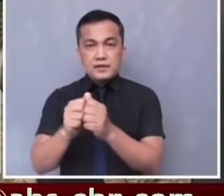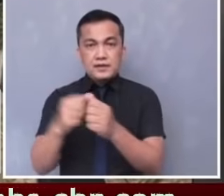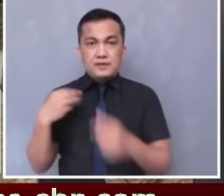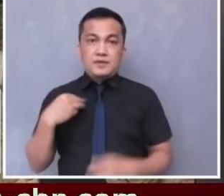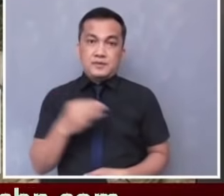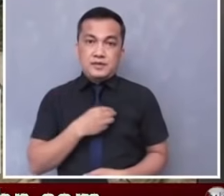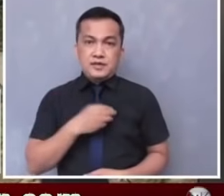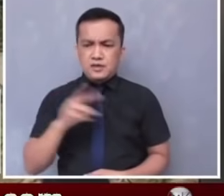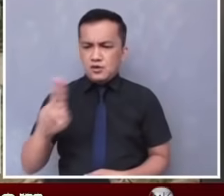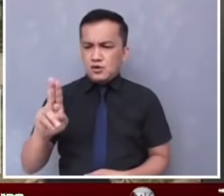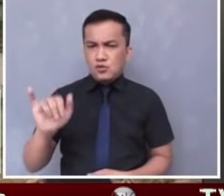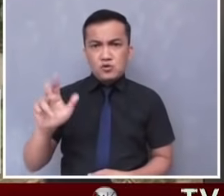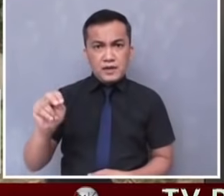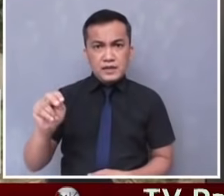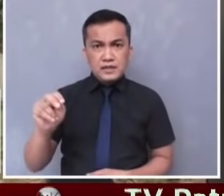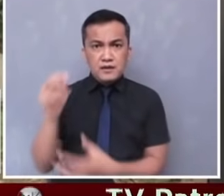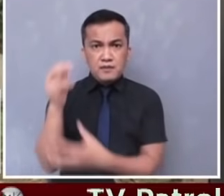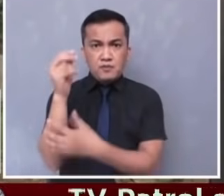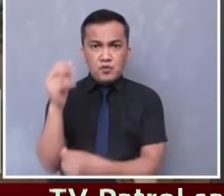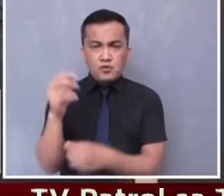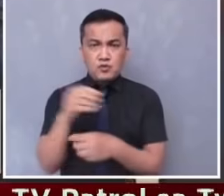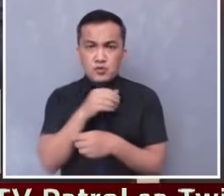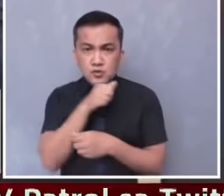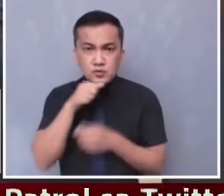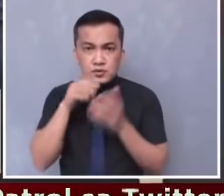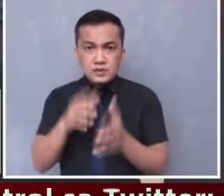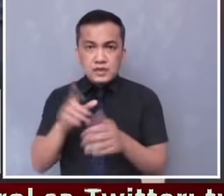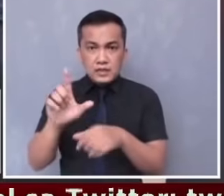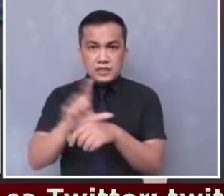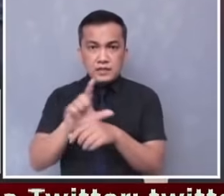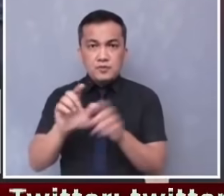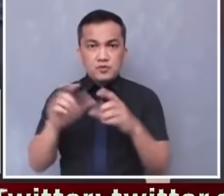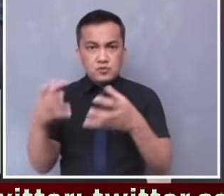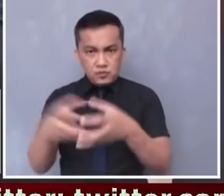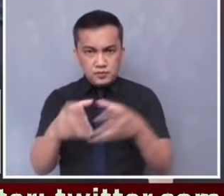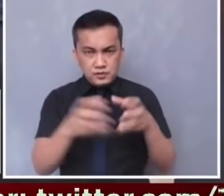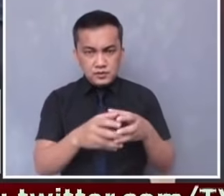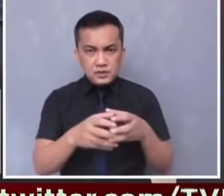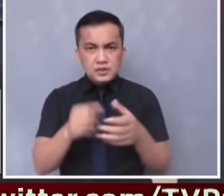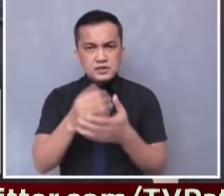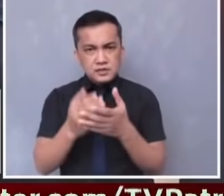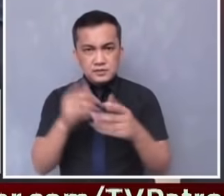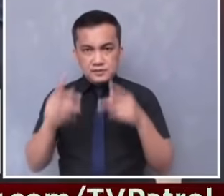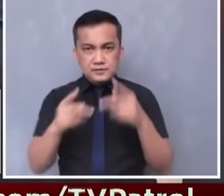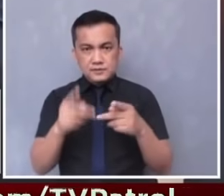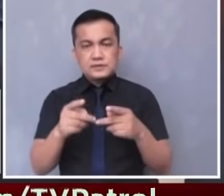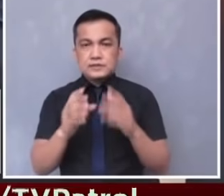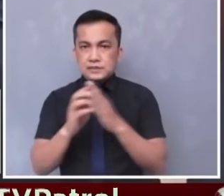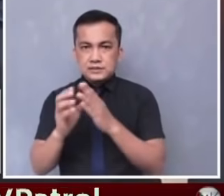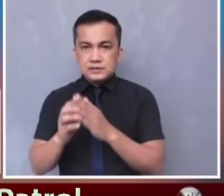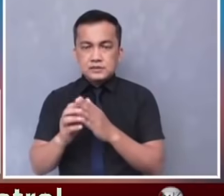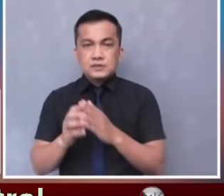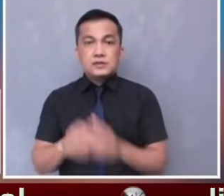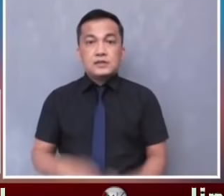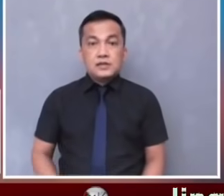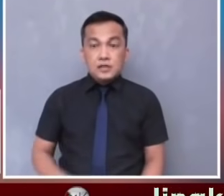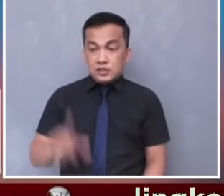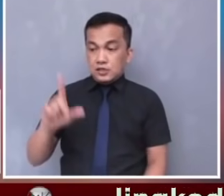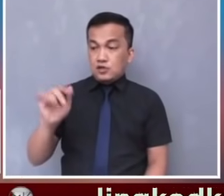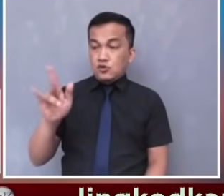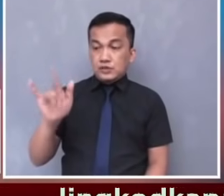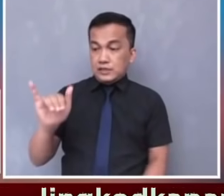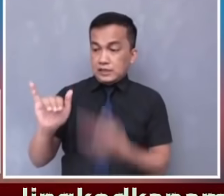poor, mga magsasaka, labor groups at ilang residente ng lungsod. Ipinresinta ni Caliodi